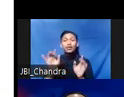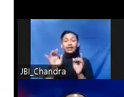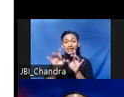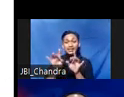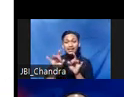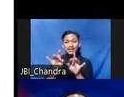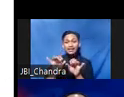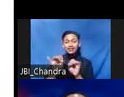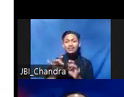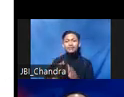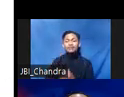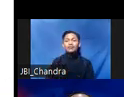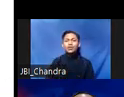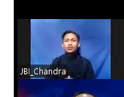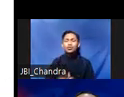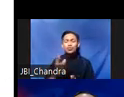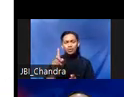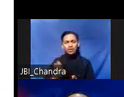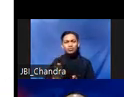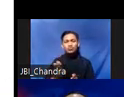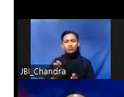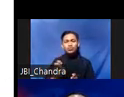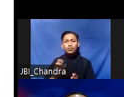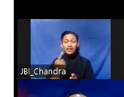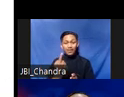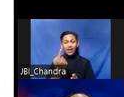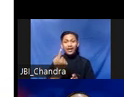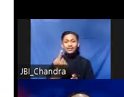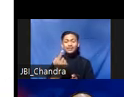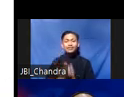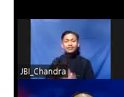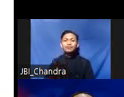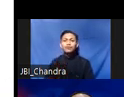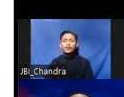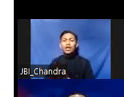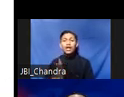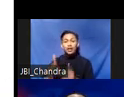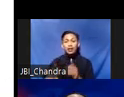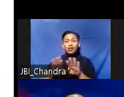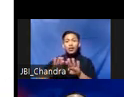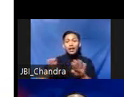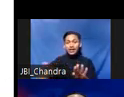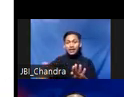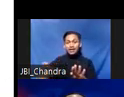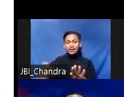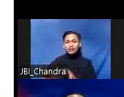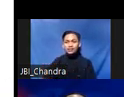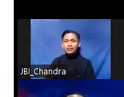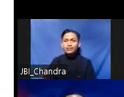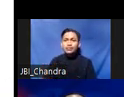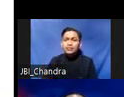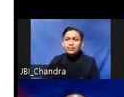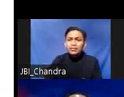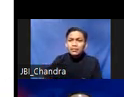login pertama kali Sedangkan untuk refresh Manager itu setiap kita menggunakan kita diwajibkan login jadi koneksi internet